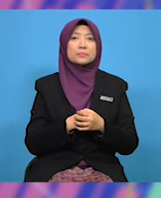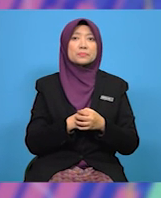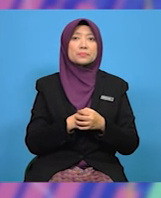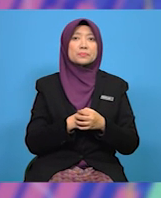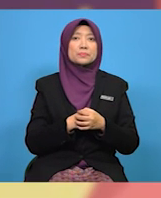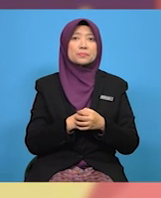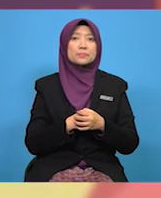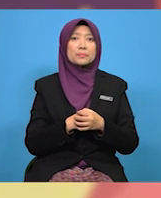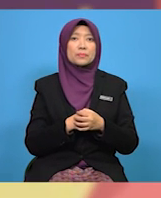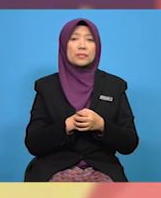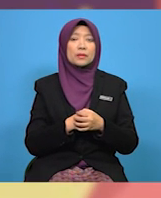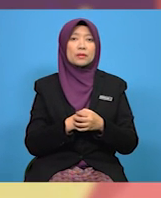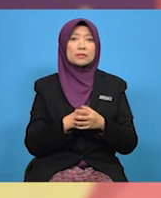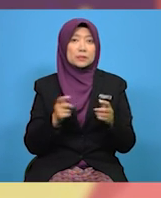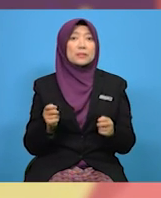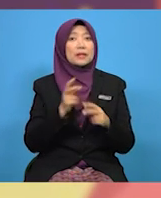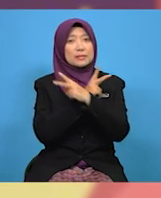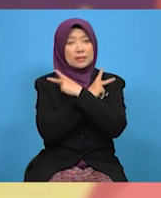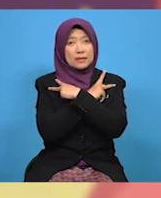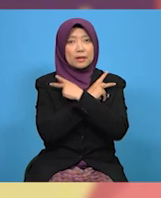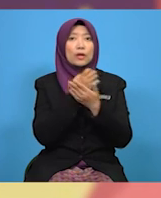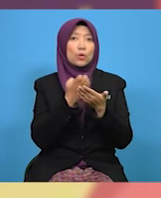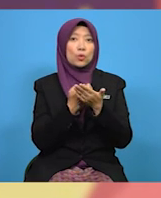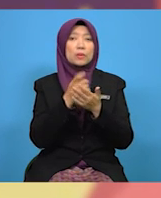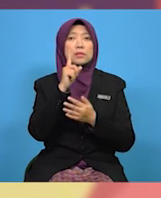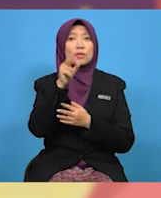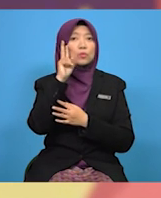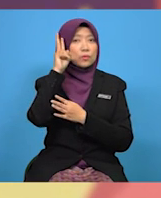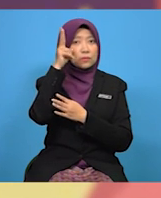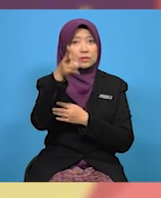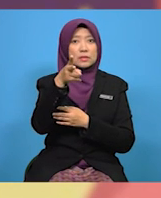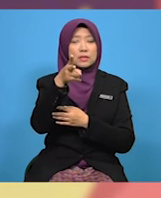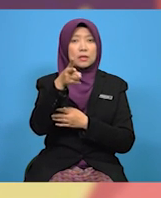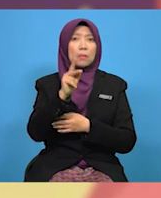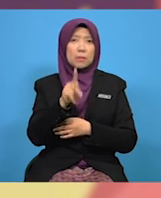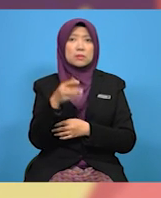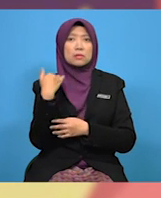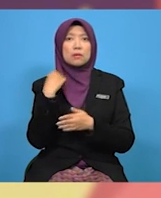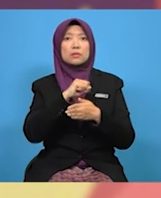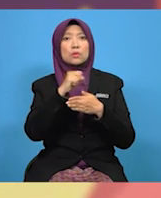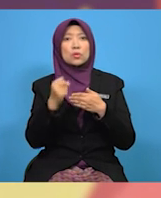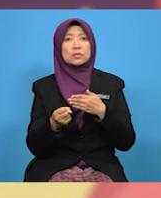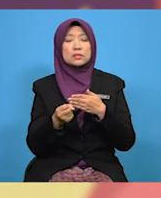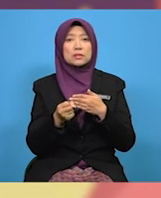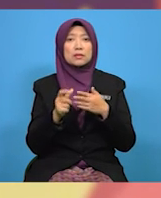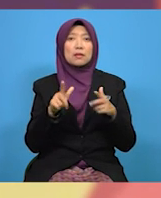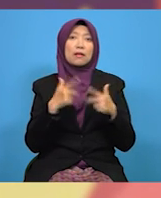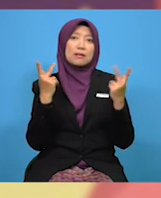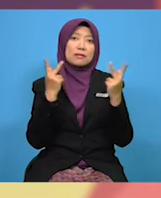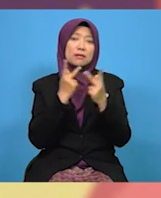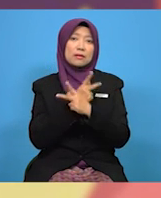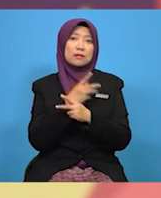saya terima kasih ekonomi 1bc pasti ada solusi